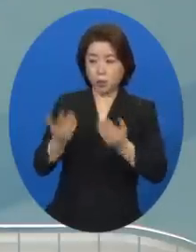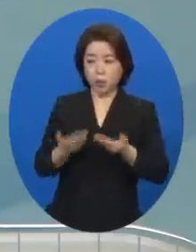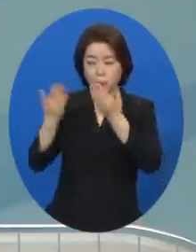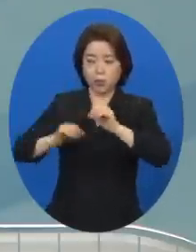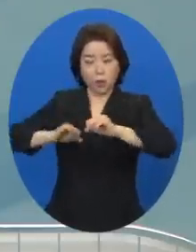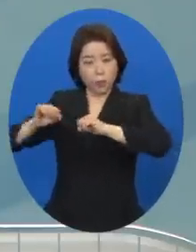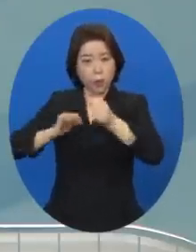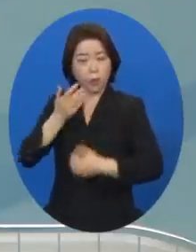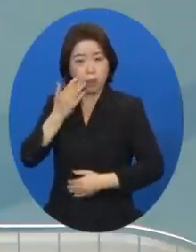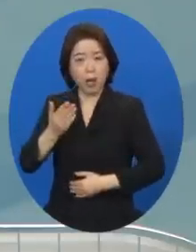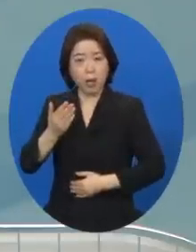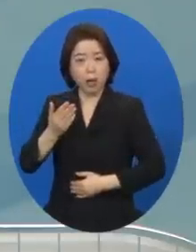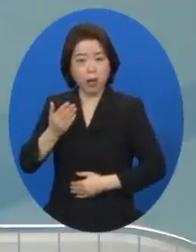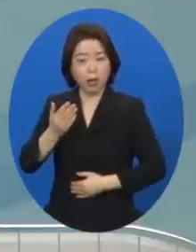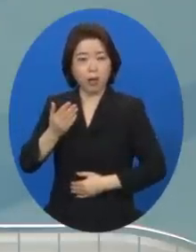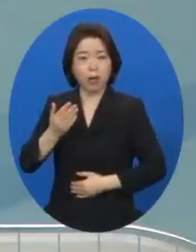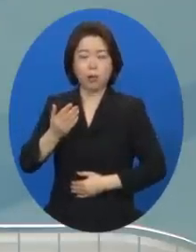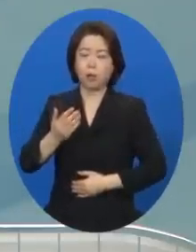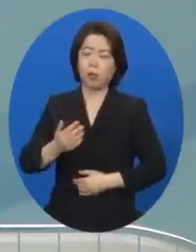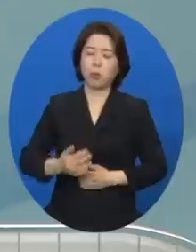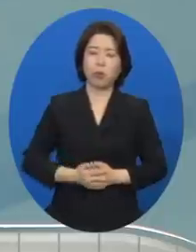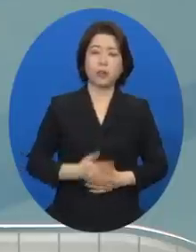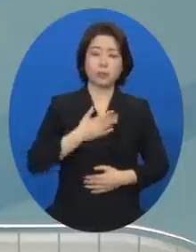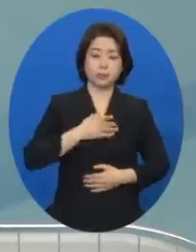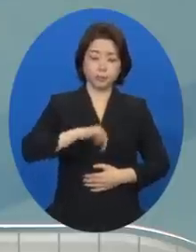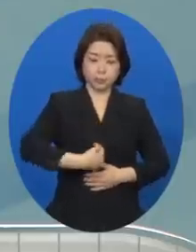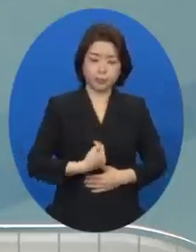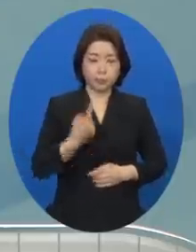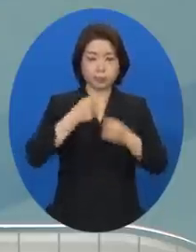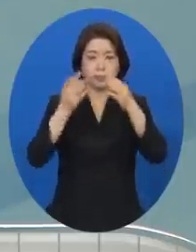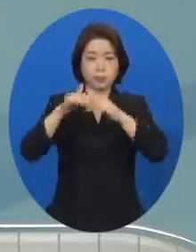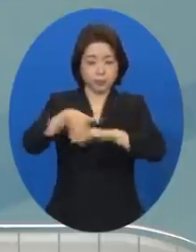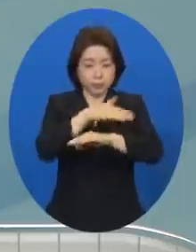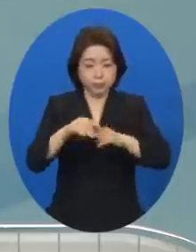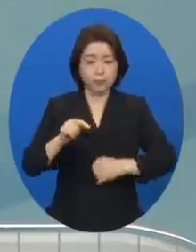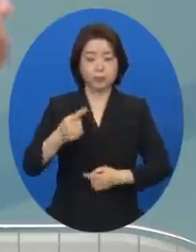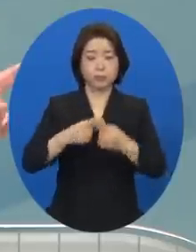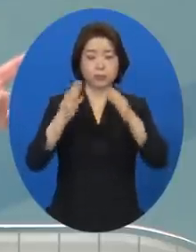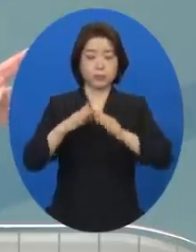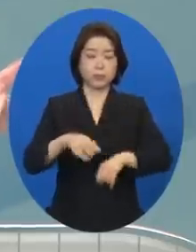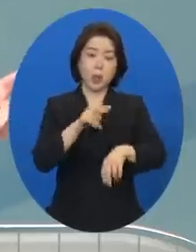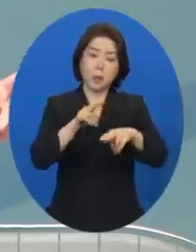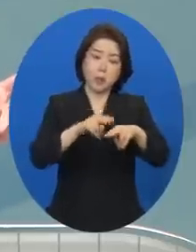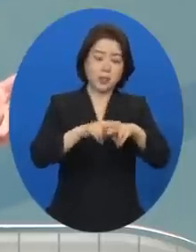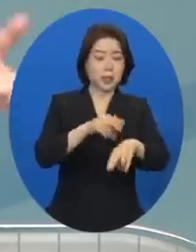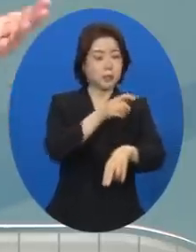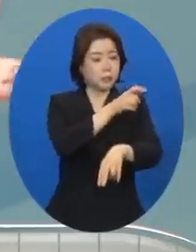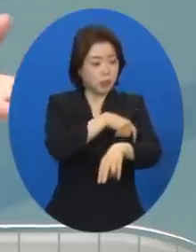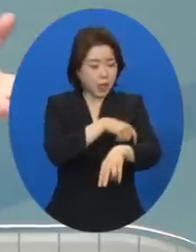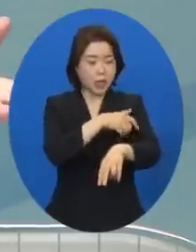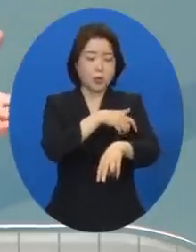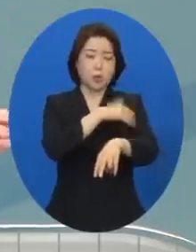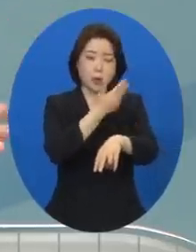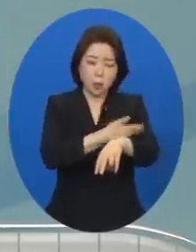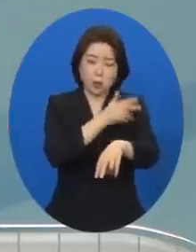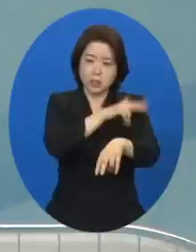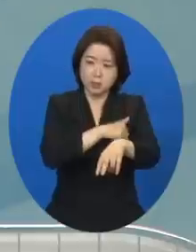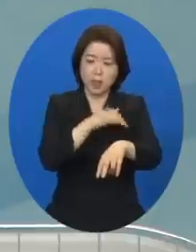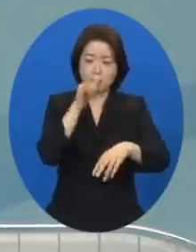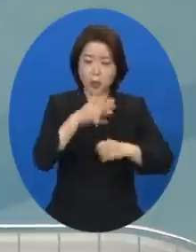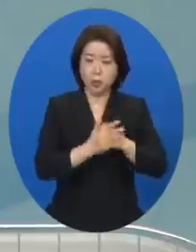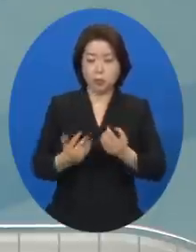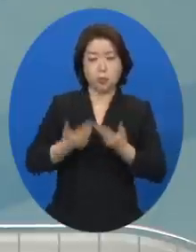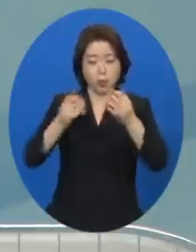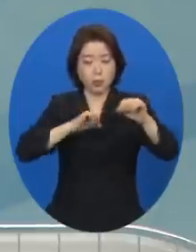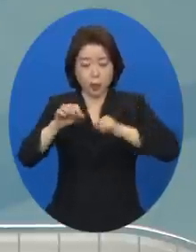할 수 있어요 자기 자신은 교회도 다니고 교회에서 직분도 맡고 봉사도 아니까 당연히 좋은